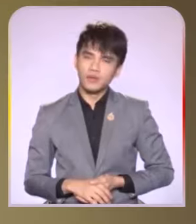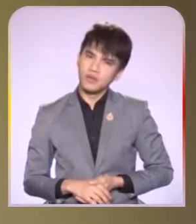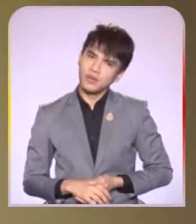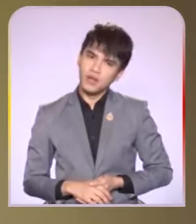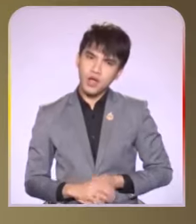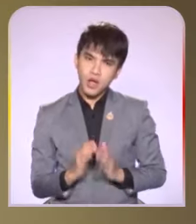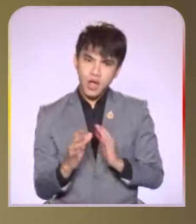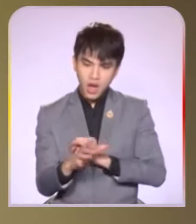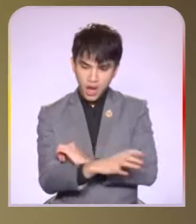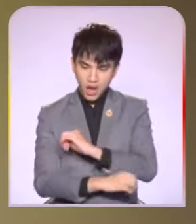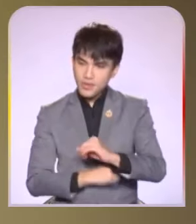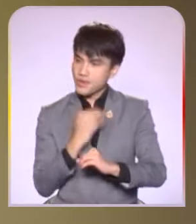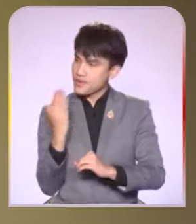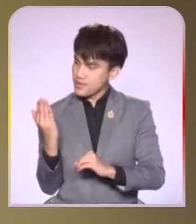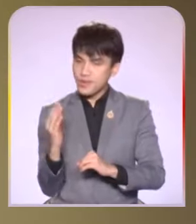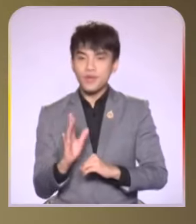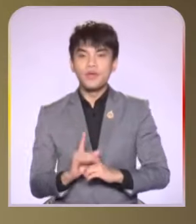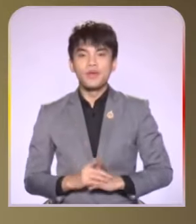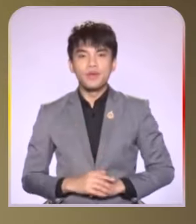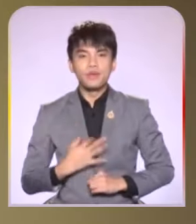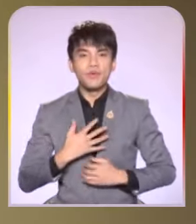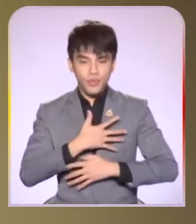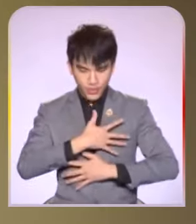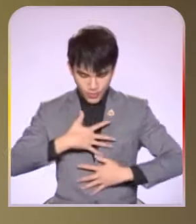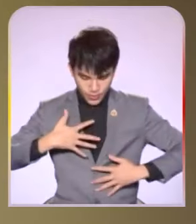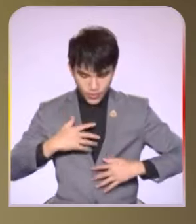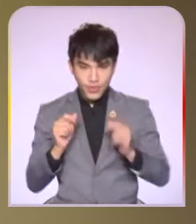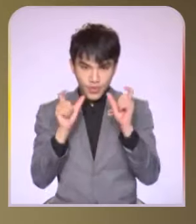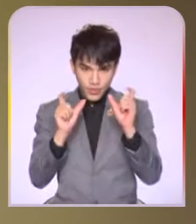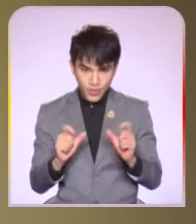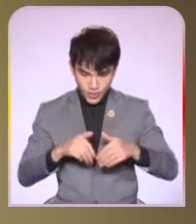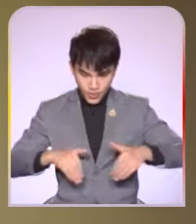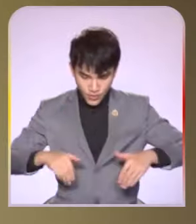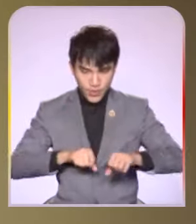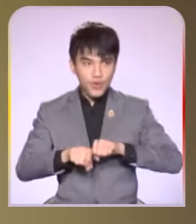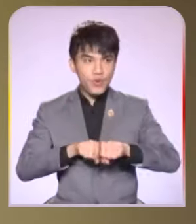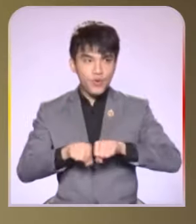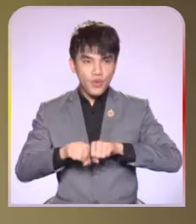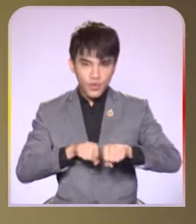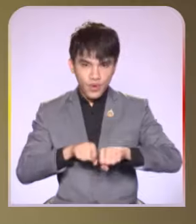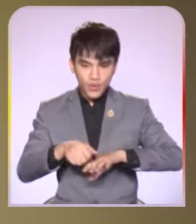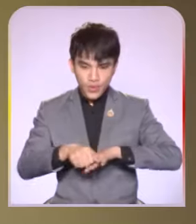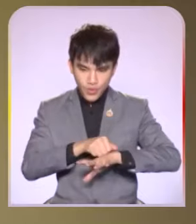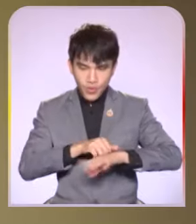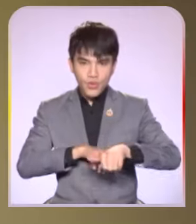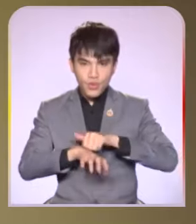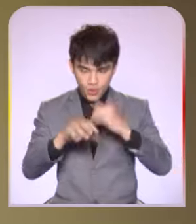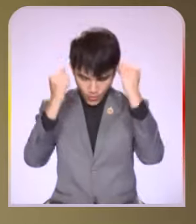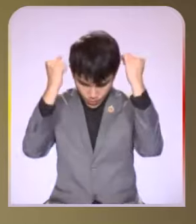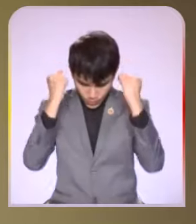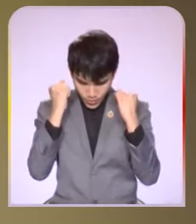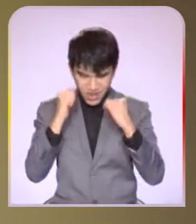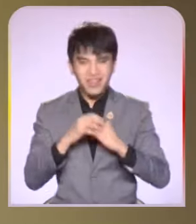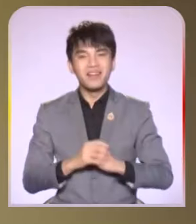นี่คนก่อเหตุคุณผู้ชมเนี่ยเสื้อลายๆกางเกงขาสั้นถุงเท้ายาวใส่ถุงมือหมวกไหมพรม